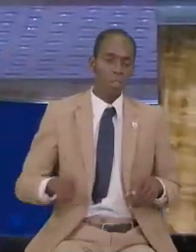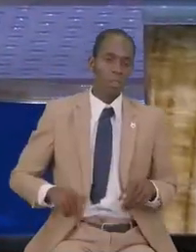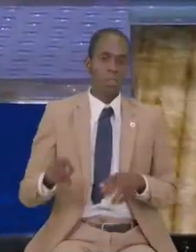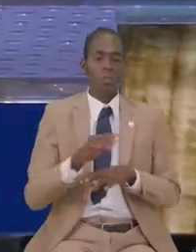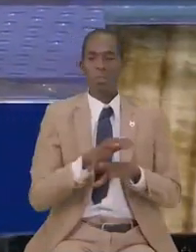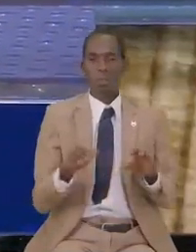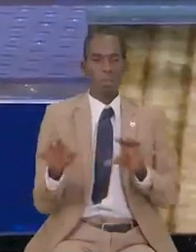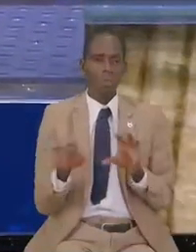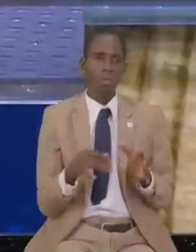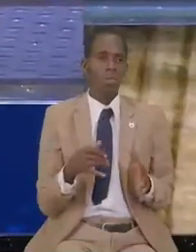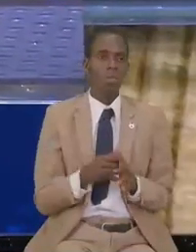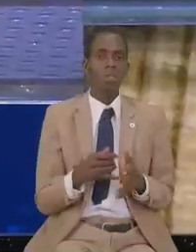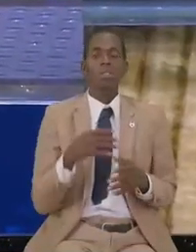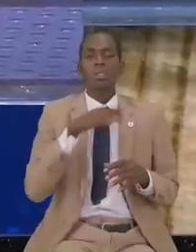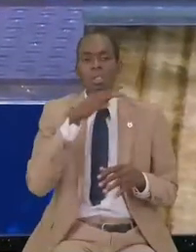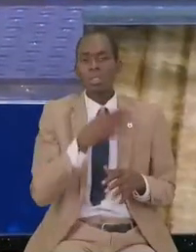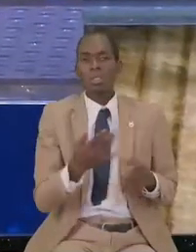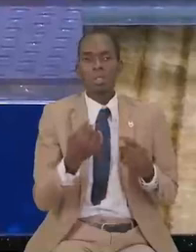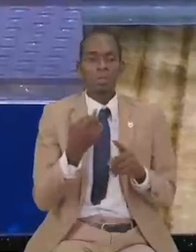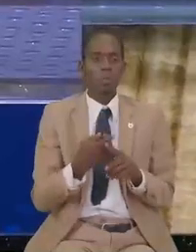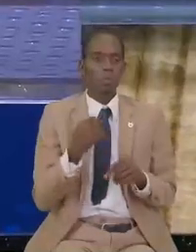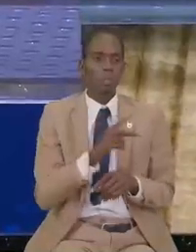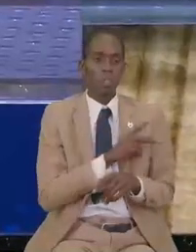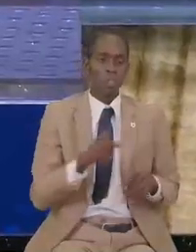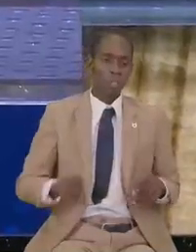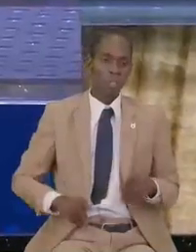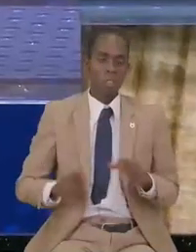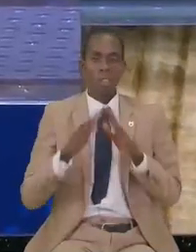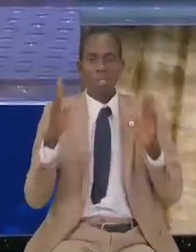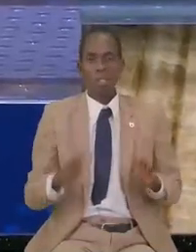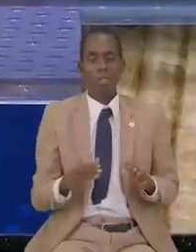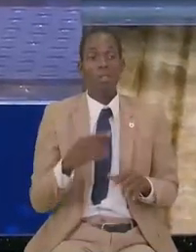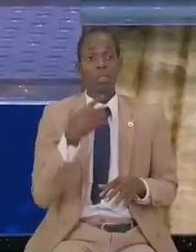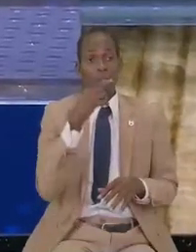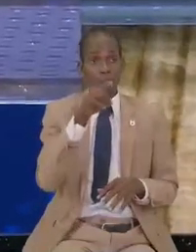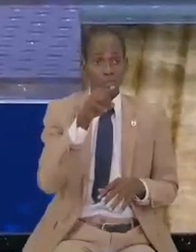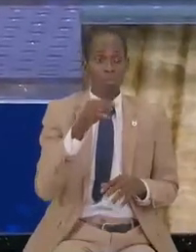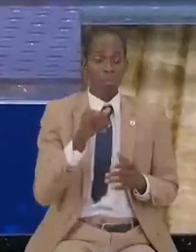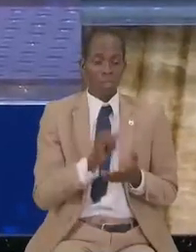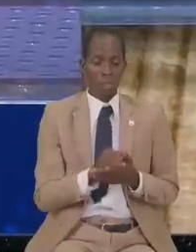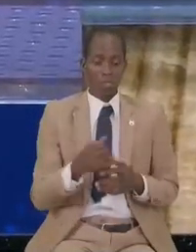d'iniquité. L'iniquité venant du roi, et donne-leur, dites-leur que c'est moi le